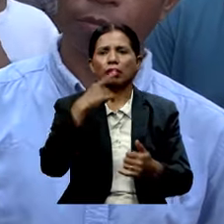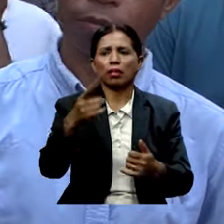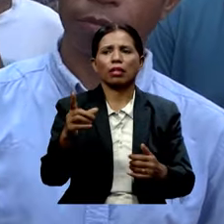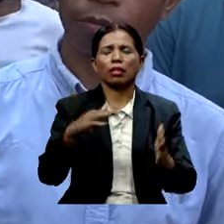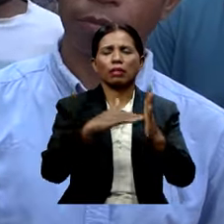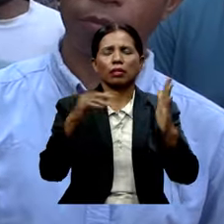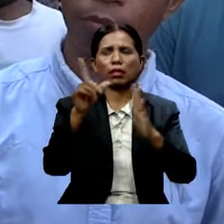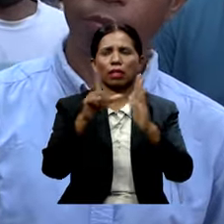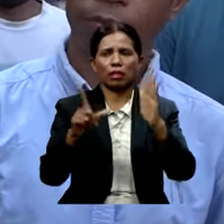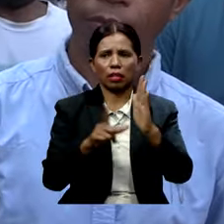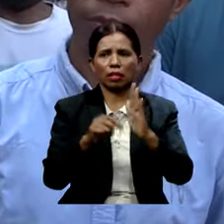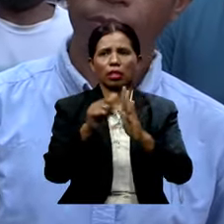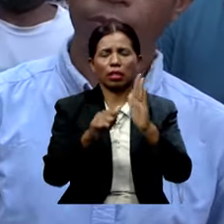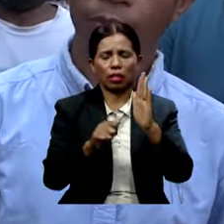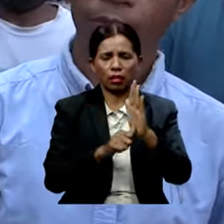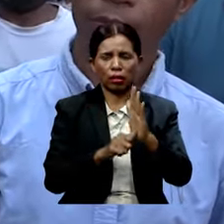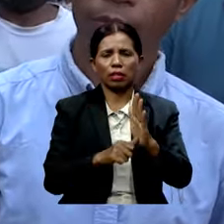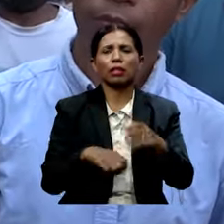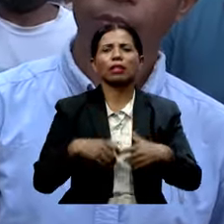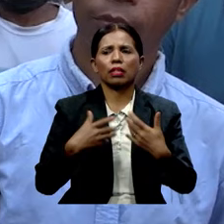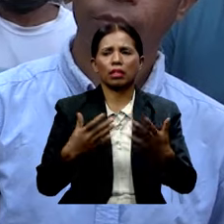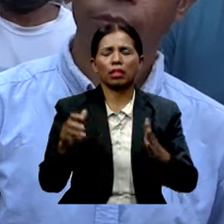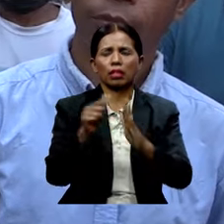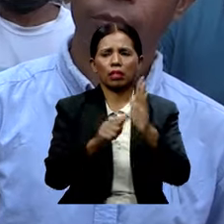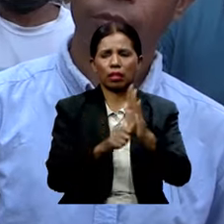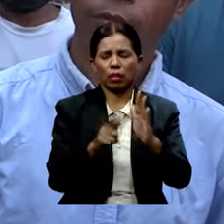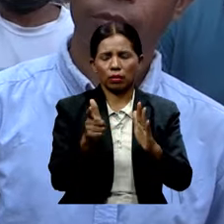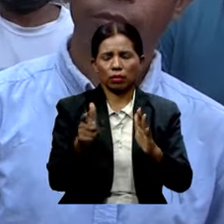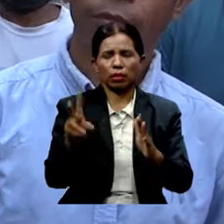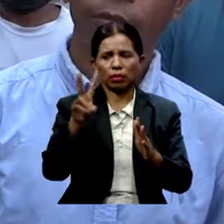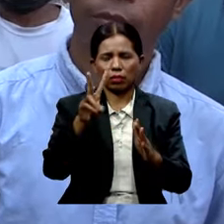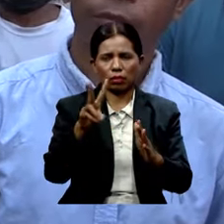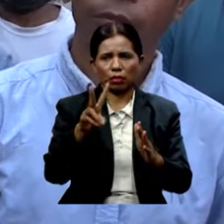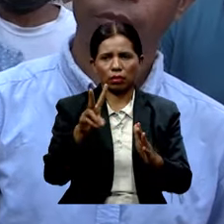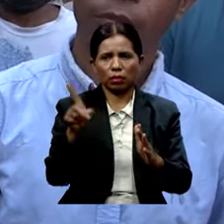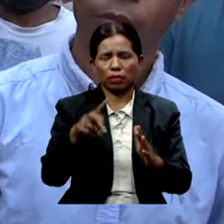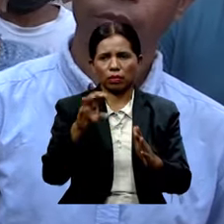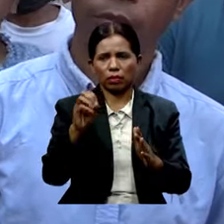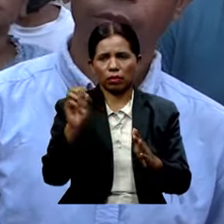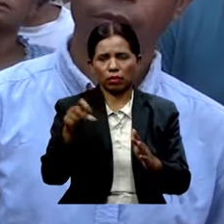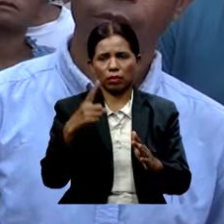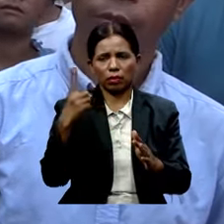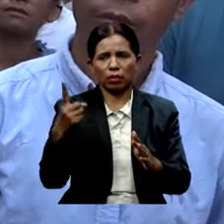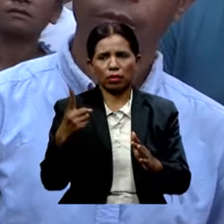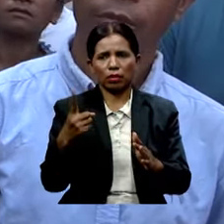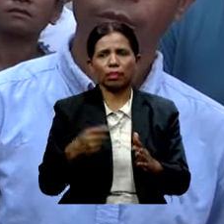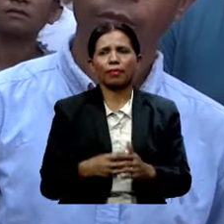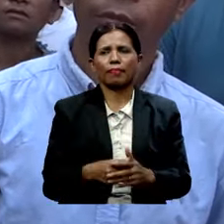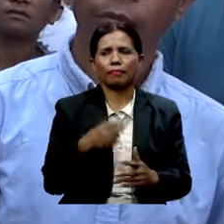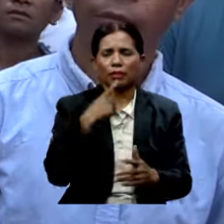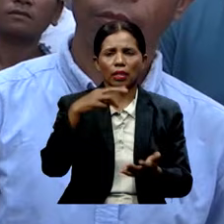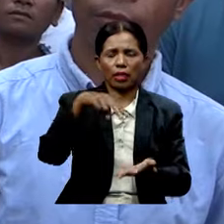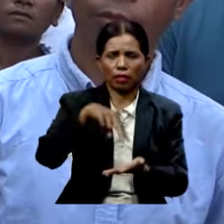fungsi publika artigo hira ame usu. Tama saya tama artigo 22 de bar 2011 de 8 de junho ne